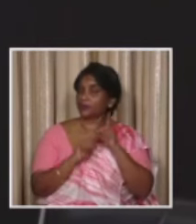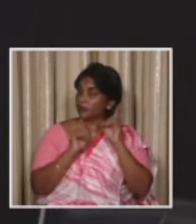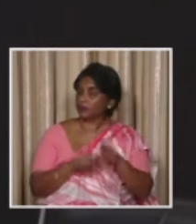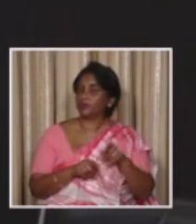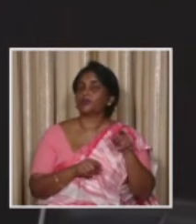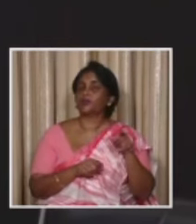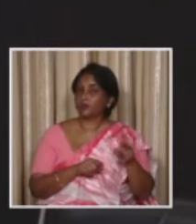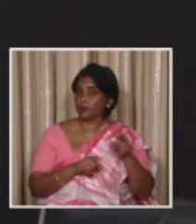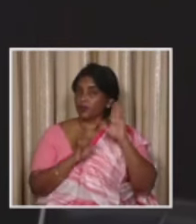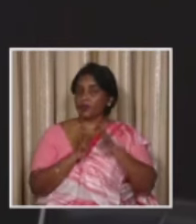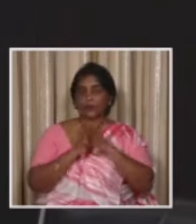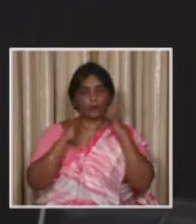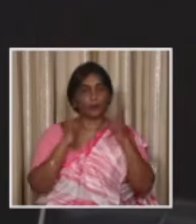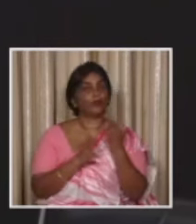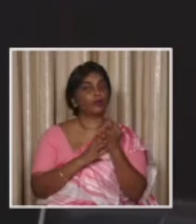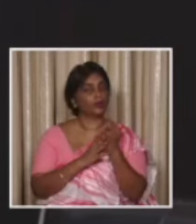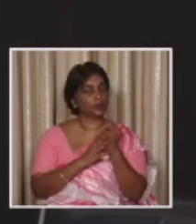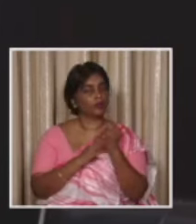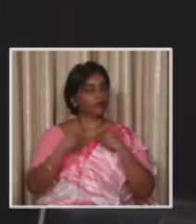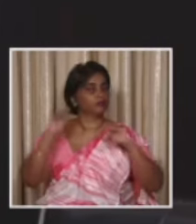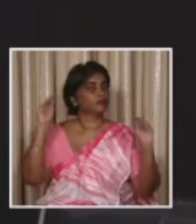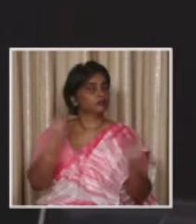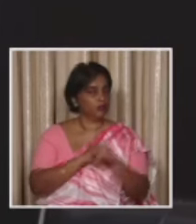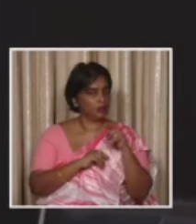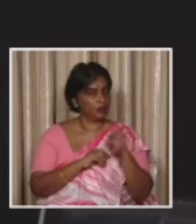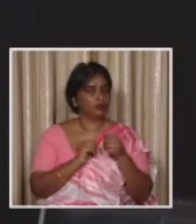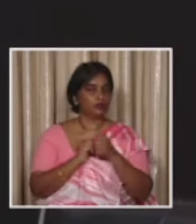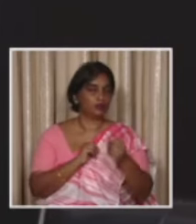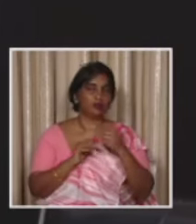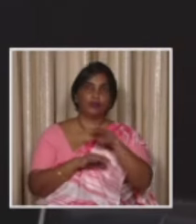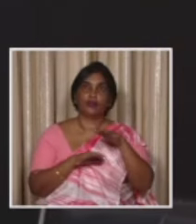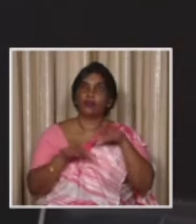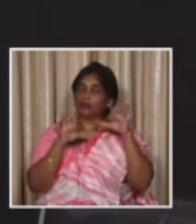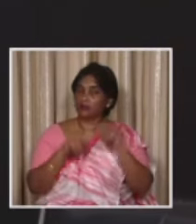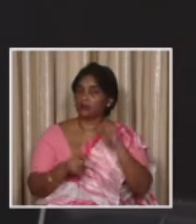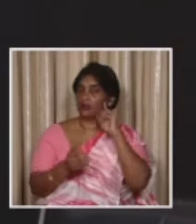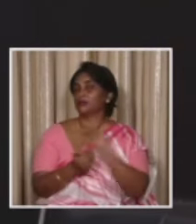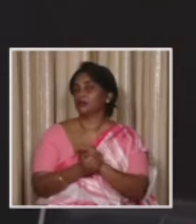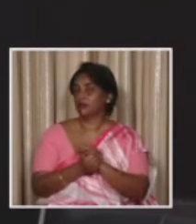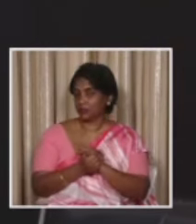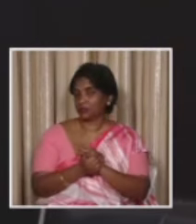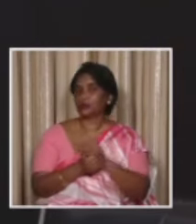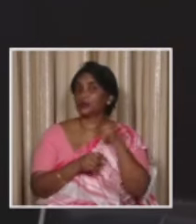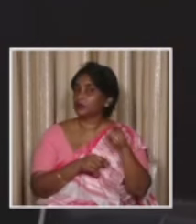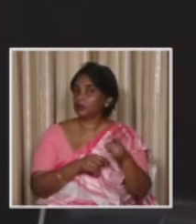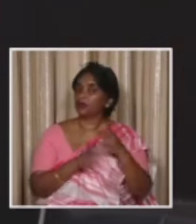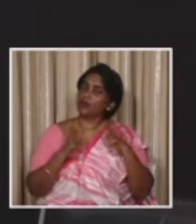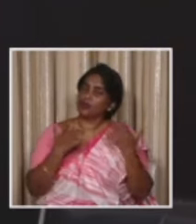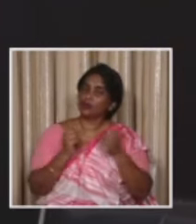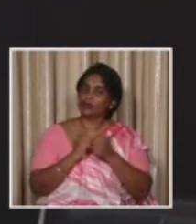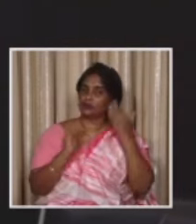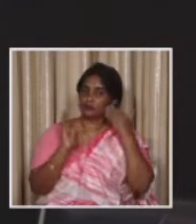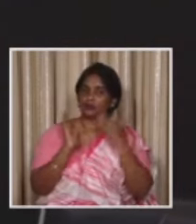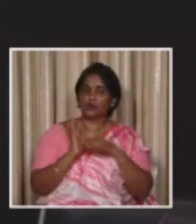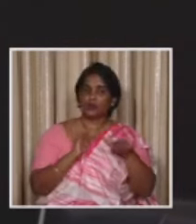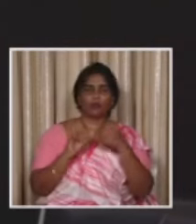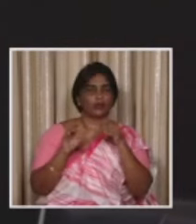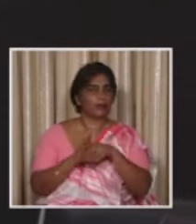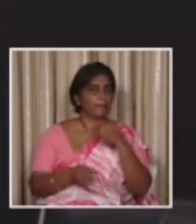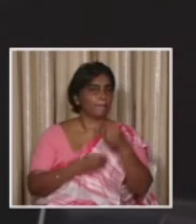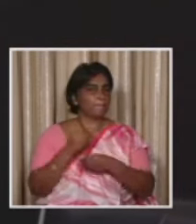ඒ අය විශාල මුදල් ප්‍රමාණයක් යට කරනවා නම් ඒ ඉඩමේ ආරක්ෂාව එමනත් එය කොයි විදිහටද මේ ඉඩම තුළ